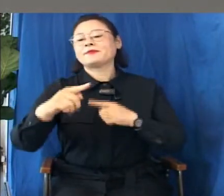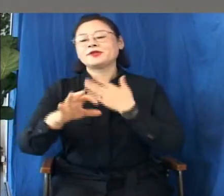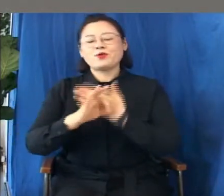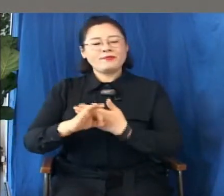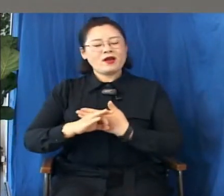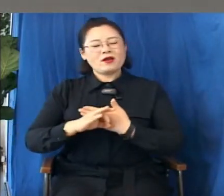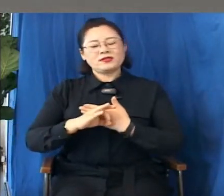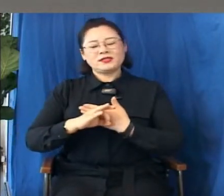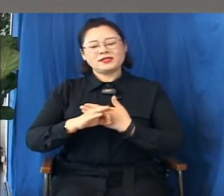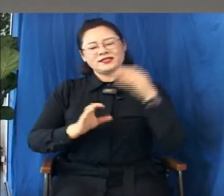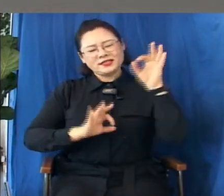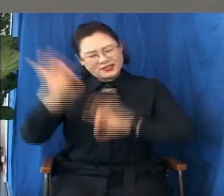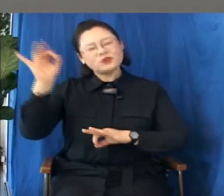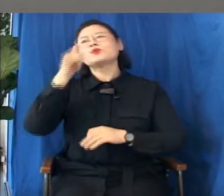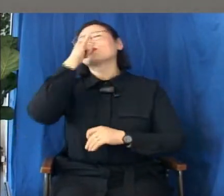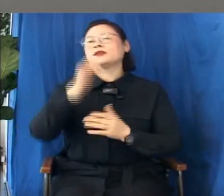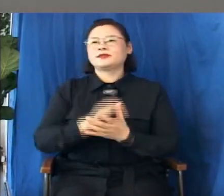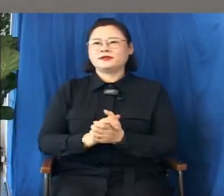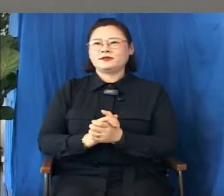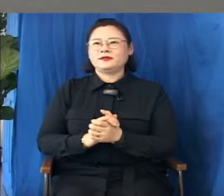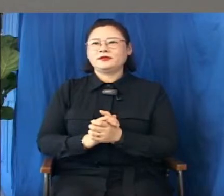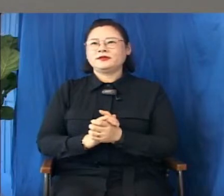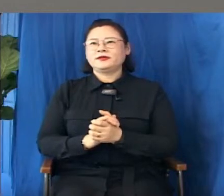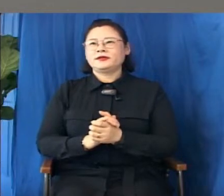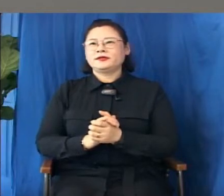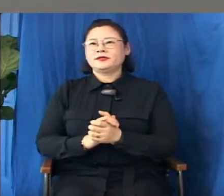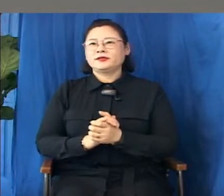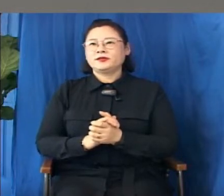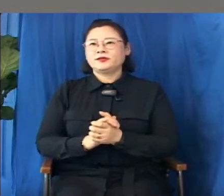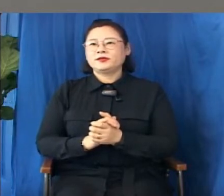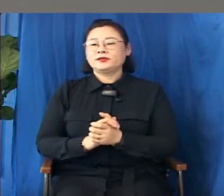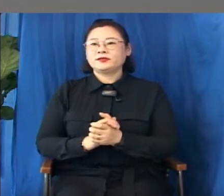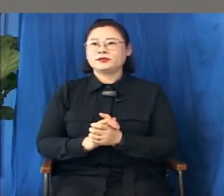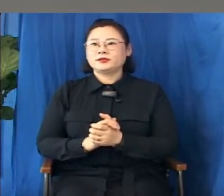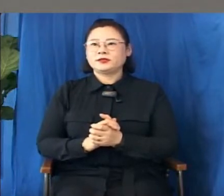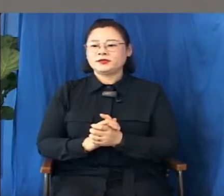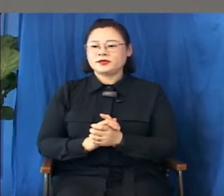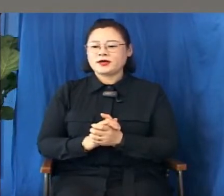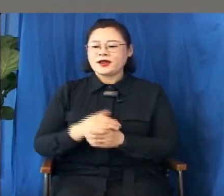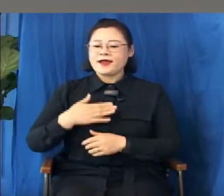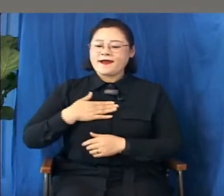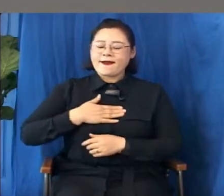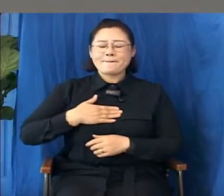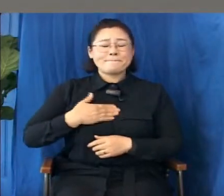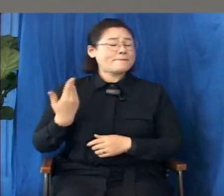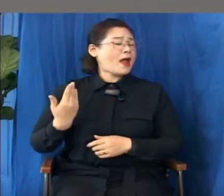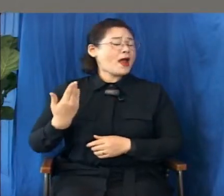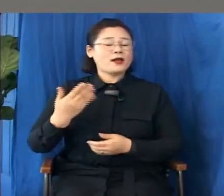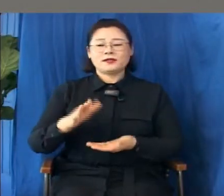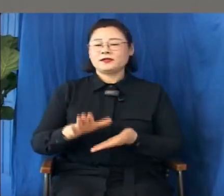감정 앞세우면 실수한다. 우리가 초반에 다뤘지만 감정 상해